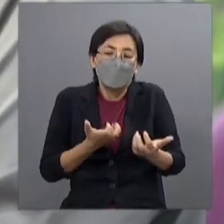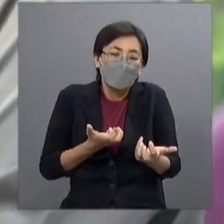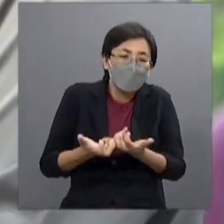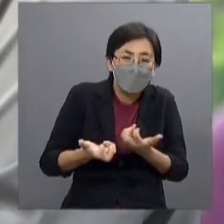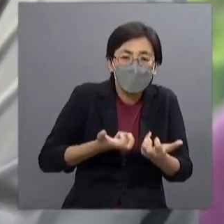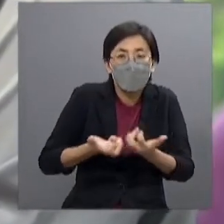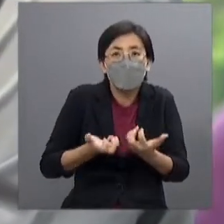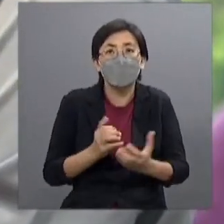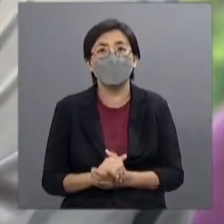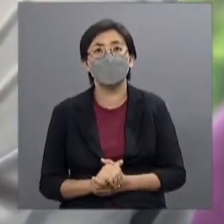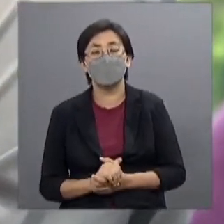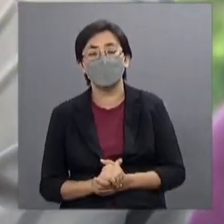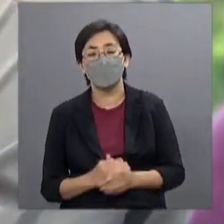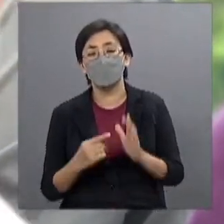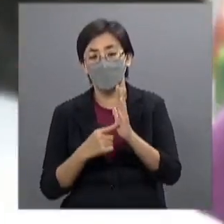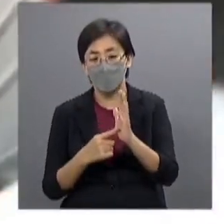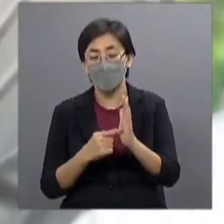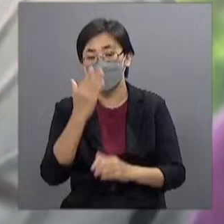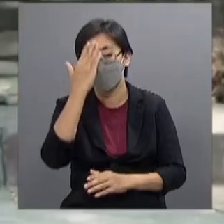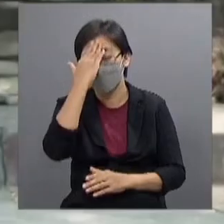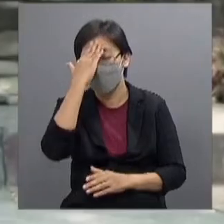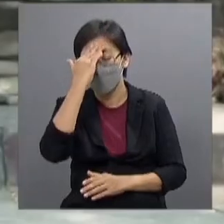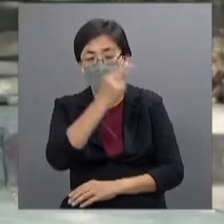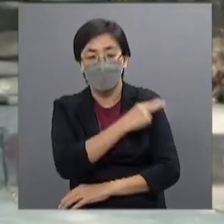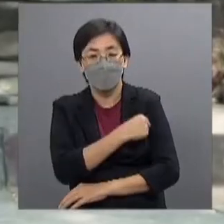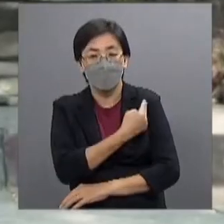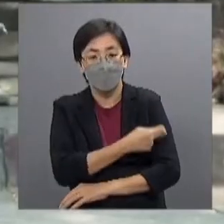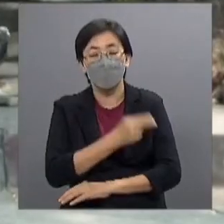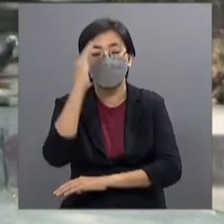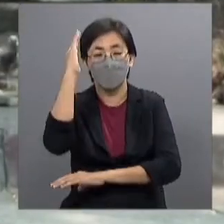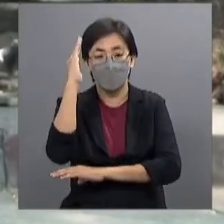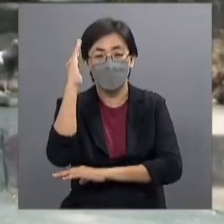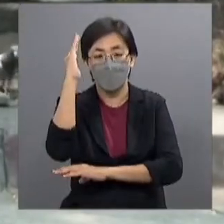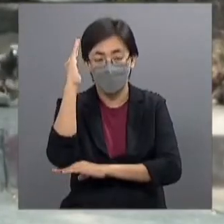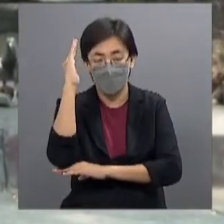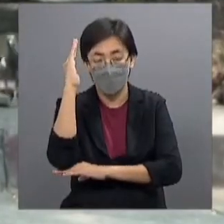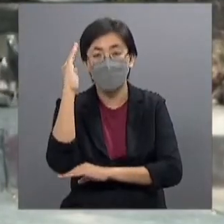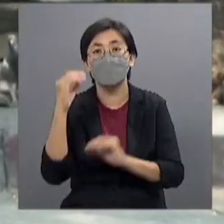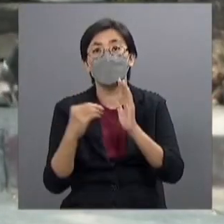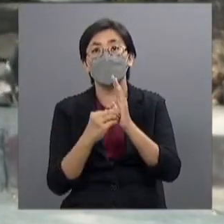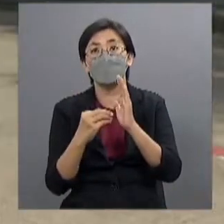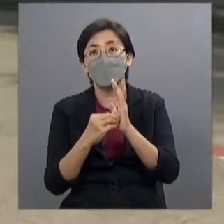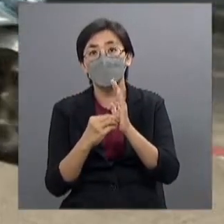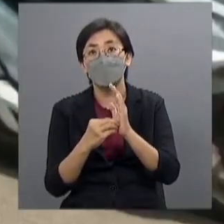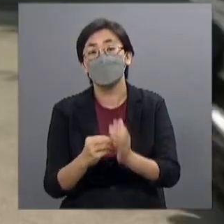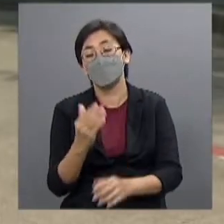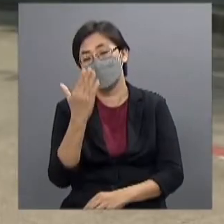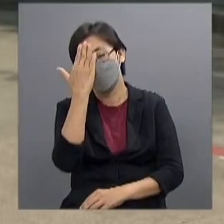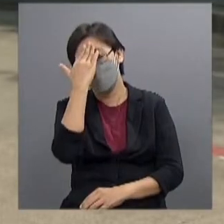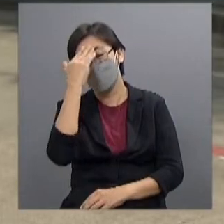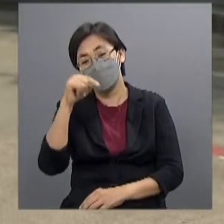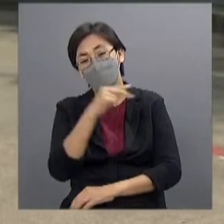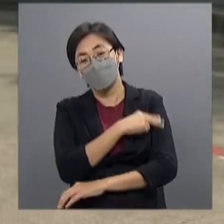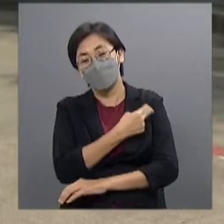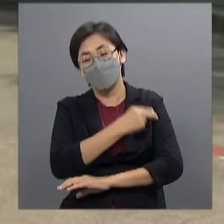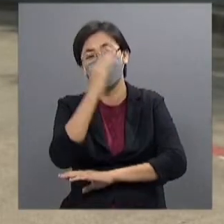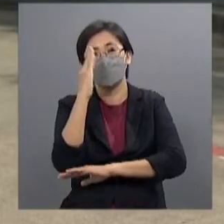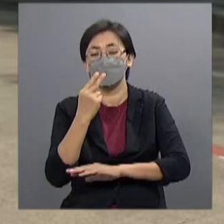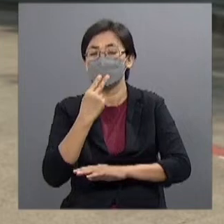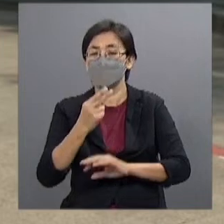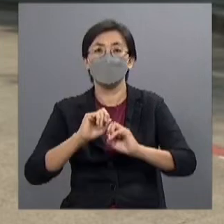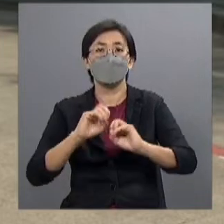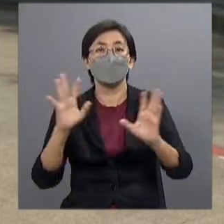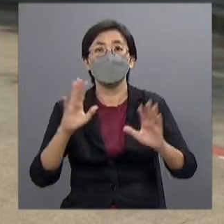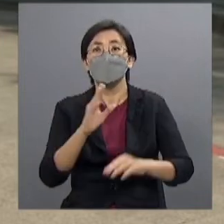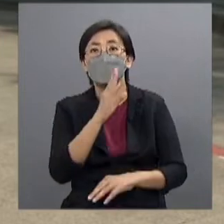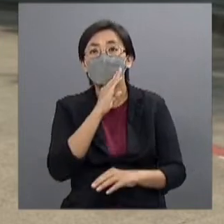คะที่บริเวณหน้าโรงพยาบาลราชวิถีเขตราชวิถีค่ะเป็นอีกแห่งที่ก็ฉายภาพสะท้อนชัดนะคะว่าเมื่อมีร้านค้า